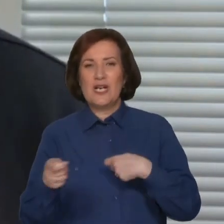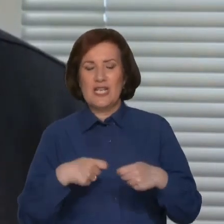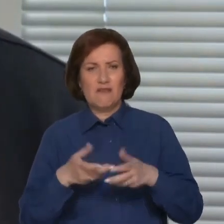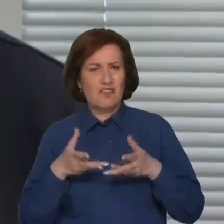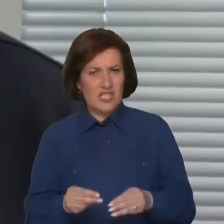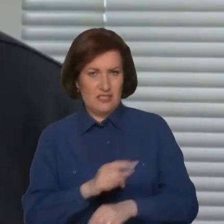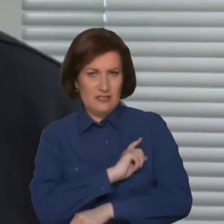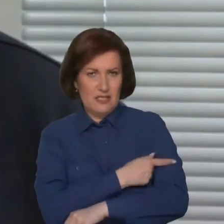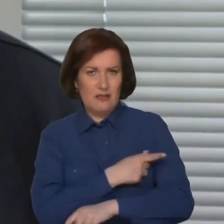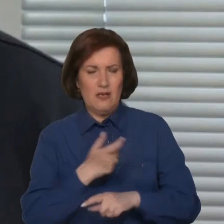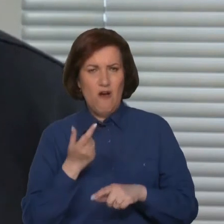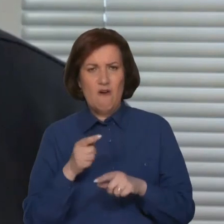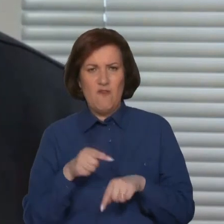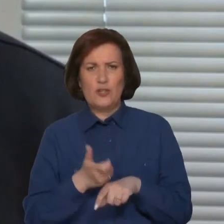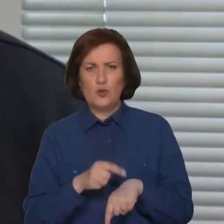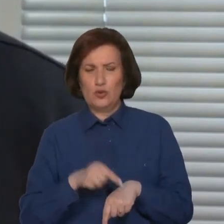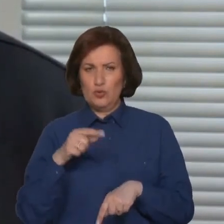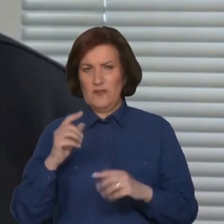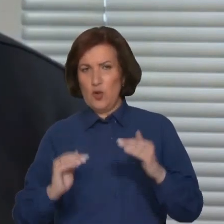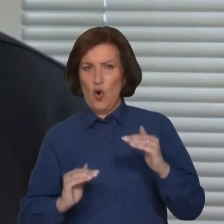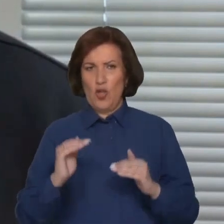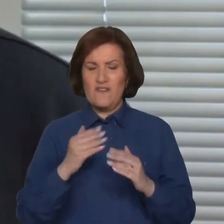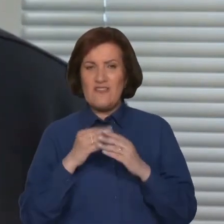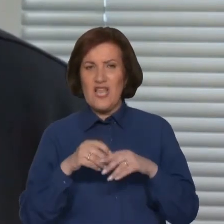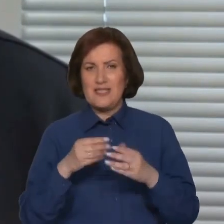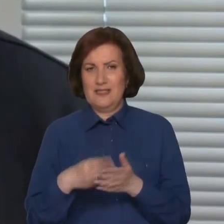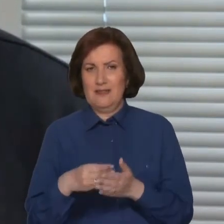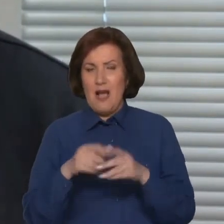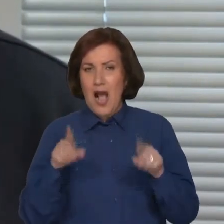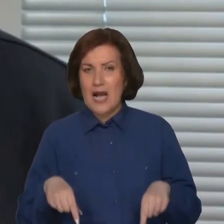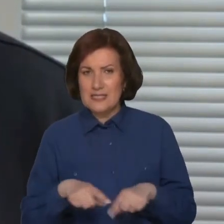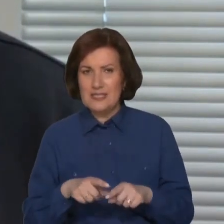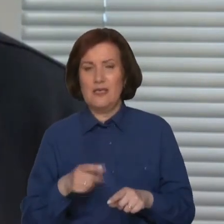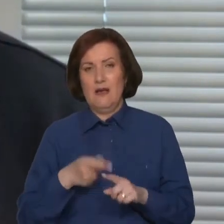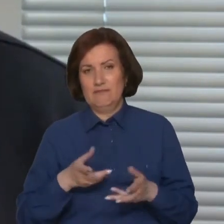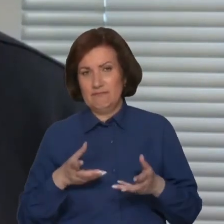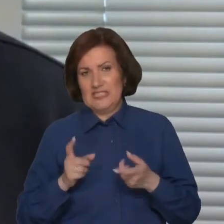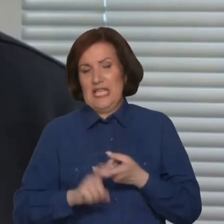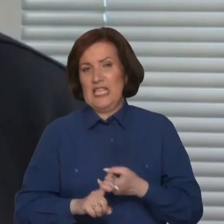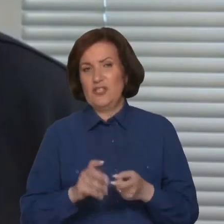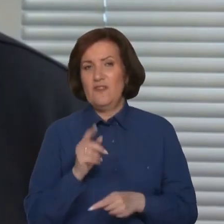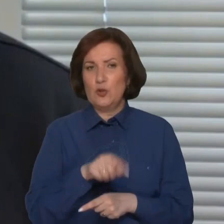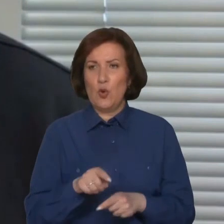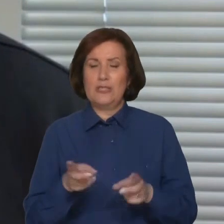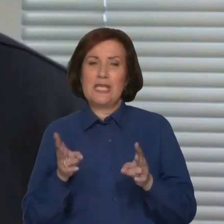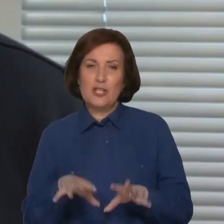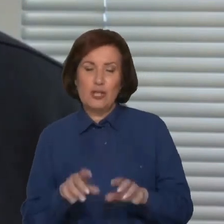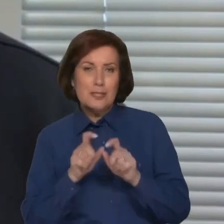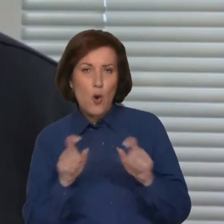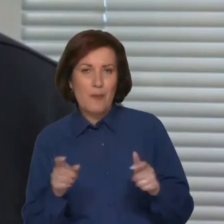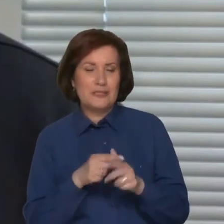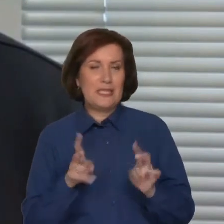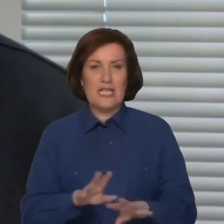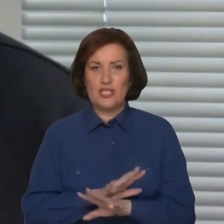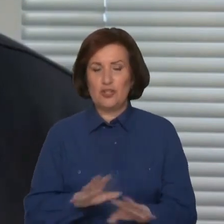дуже сильні, дуже чутливі до коливань власних акцій. Власне, ці коливання дуже часто залежали від того, чи то залишається компанія, чи